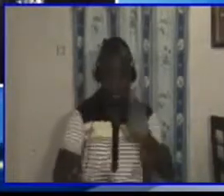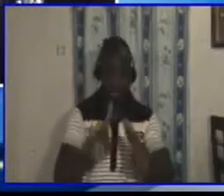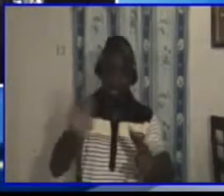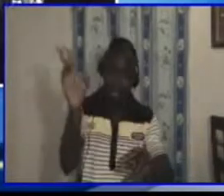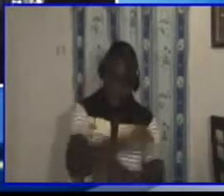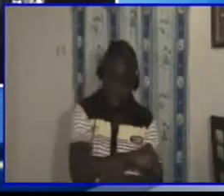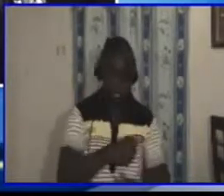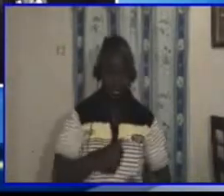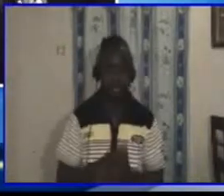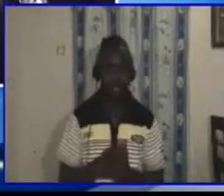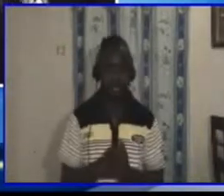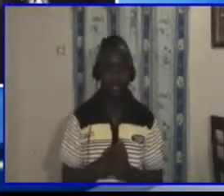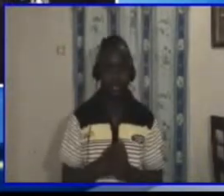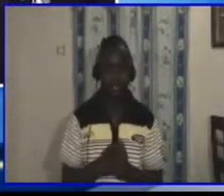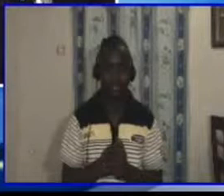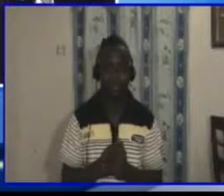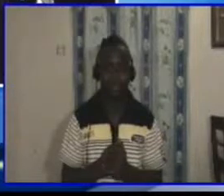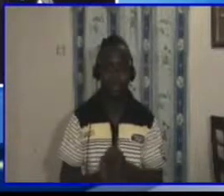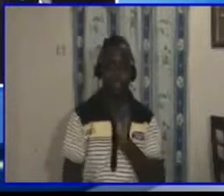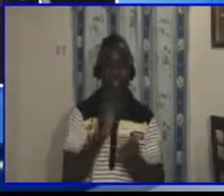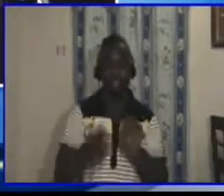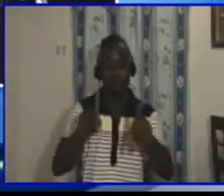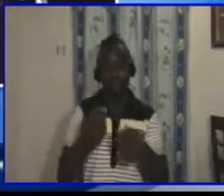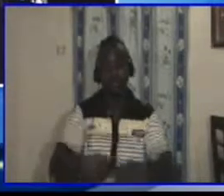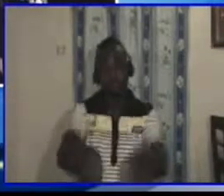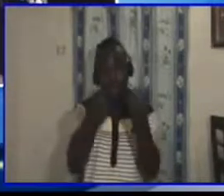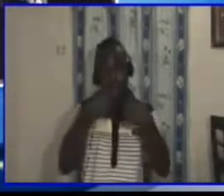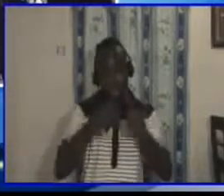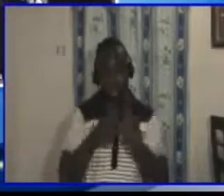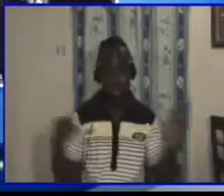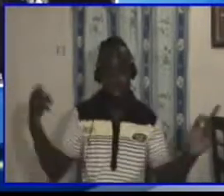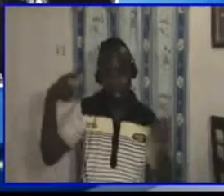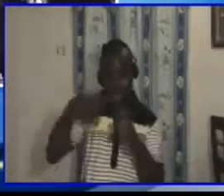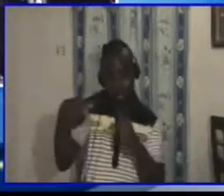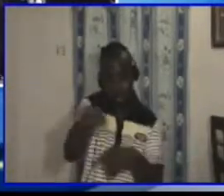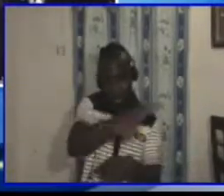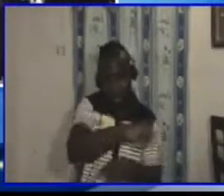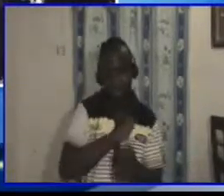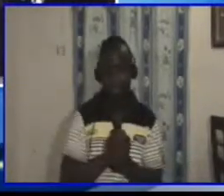e non prestate orecchio ad alcuna interpretazione